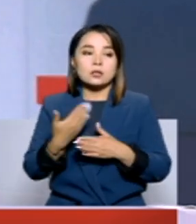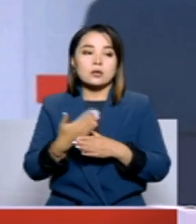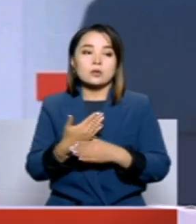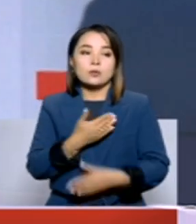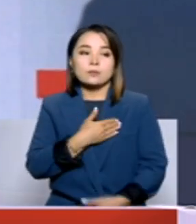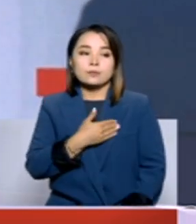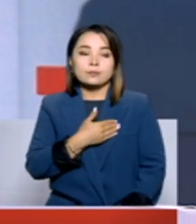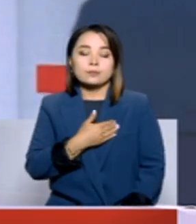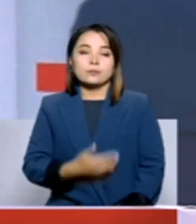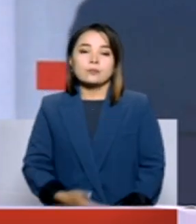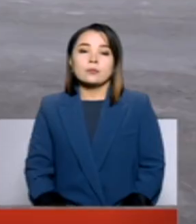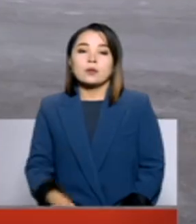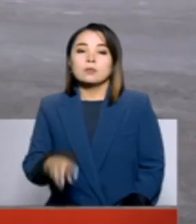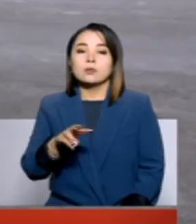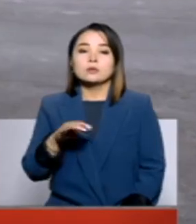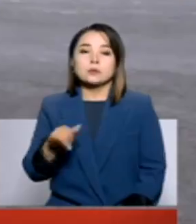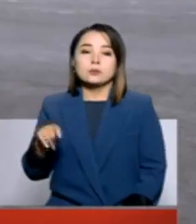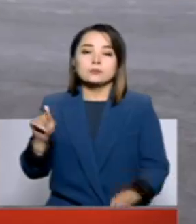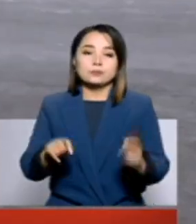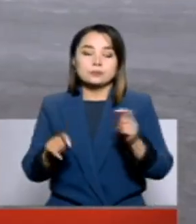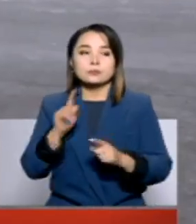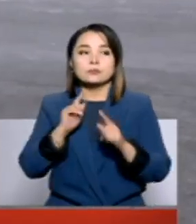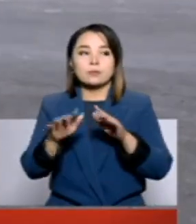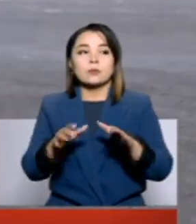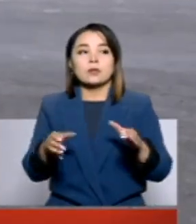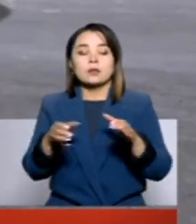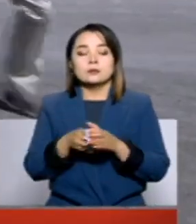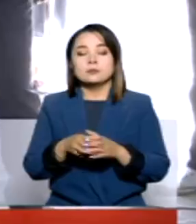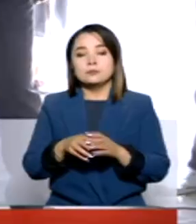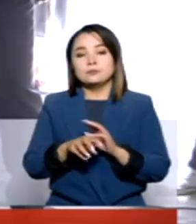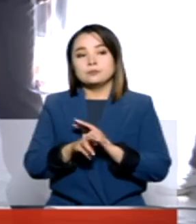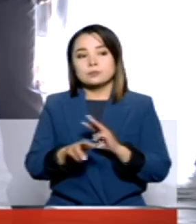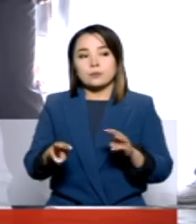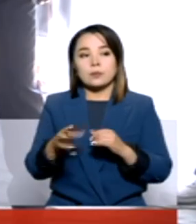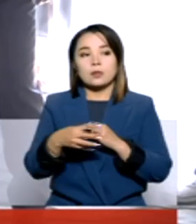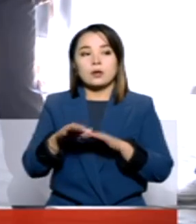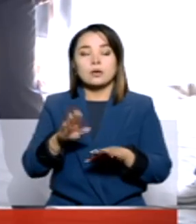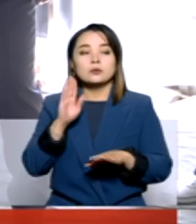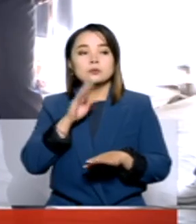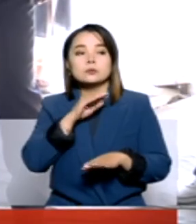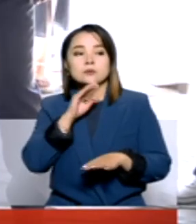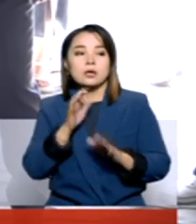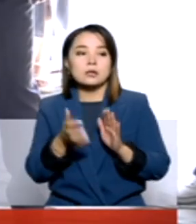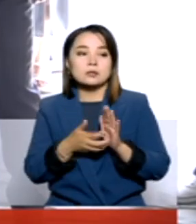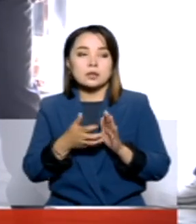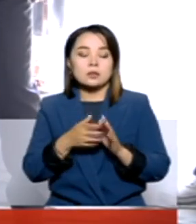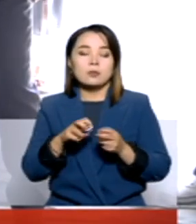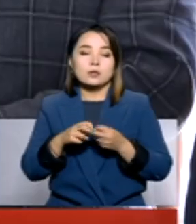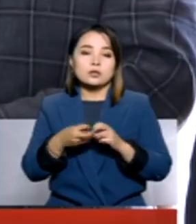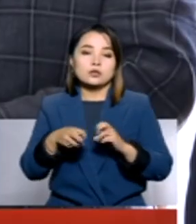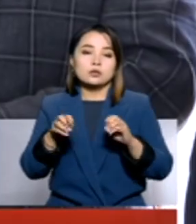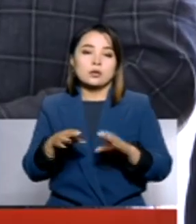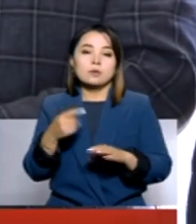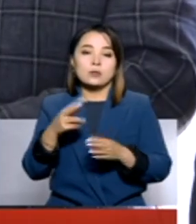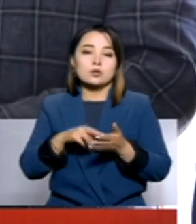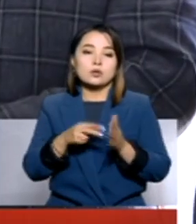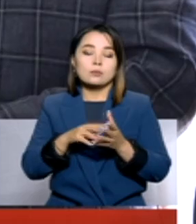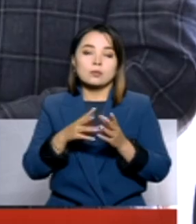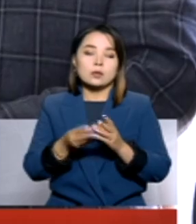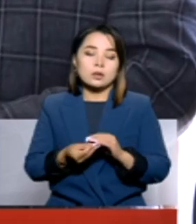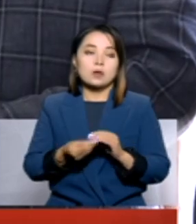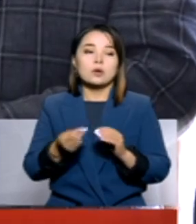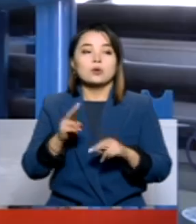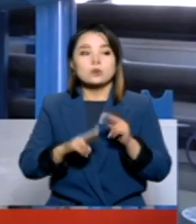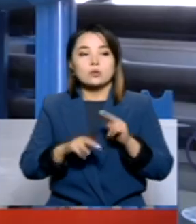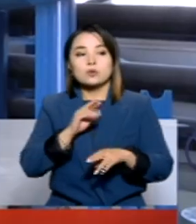етпек. Маңғыстауға келген парламент сенатының депутаттары аймақта ауызсу тапшылығын болдырмауға ықпал ететін бір қатар жобалардың